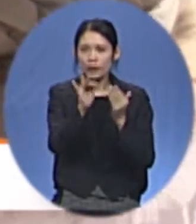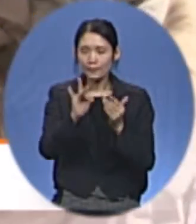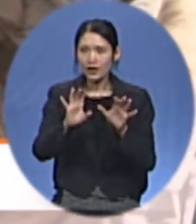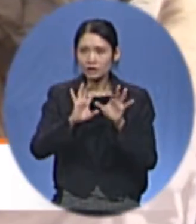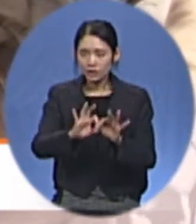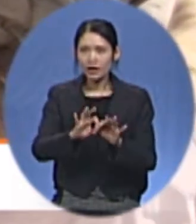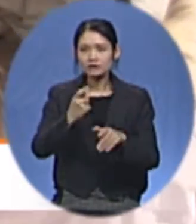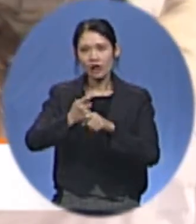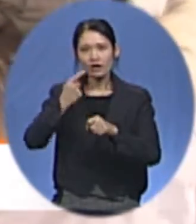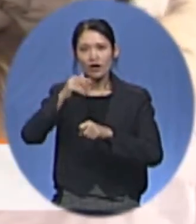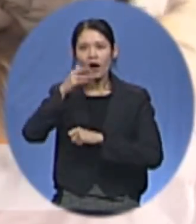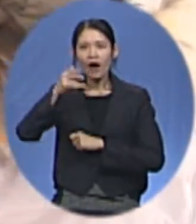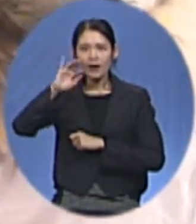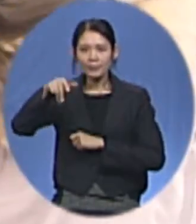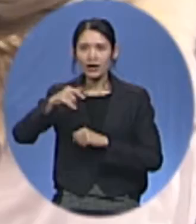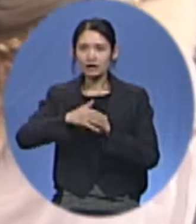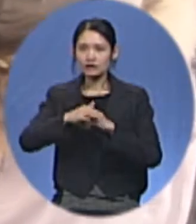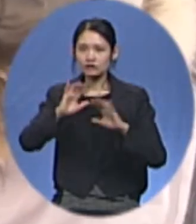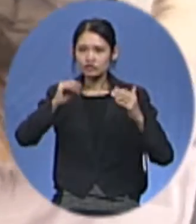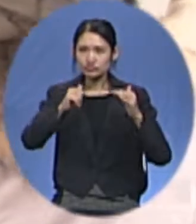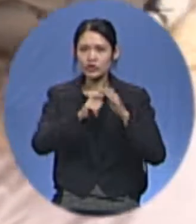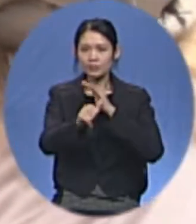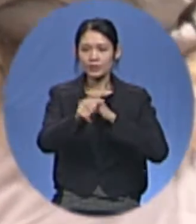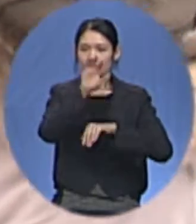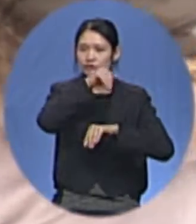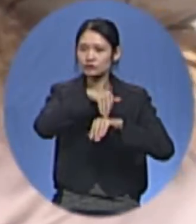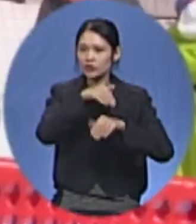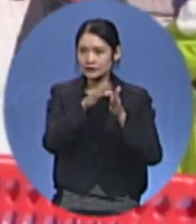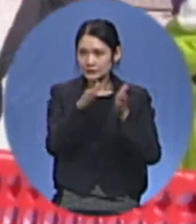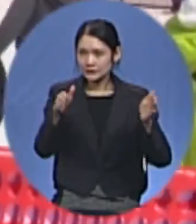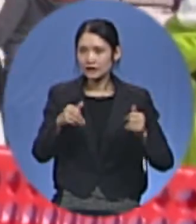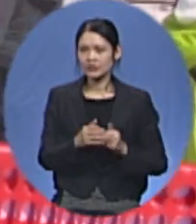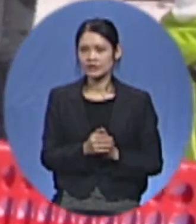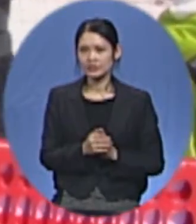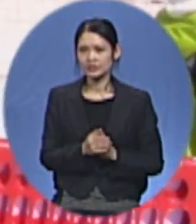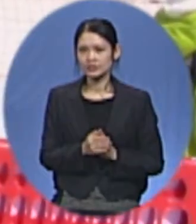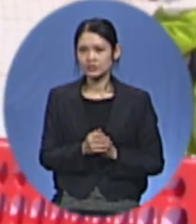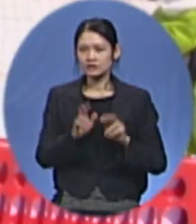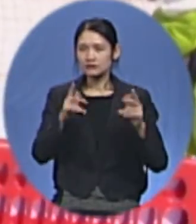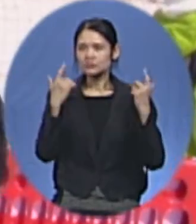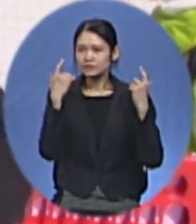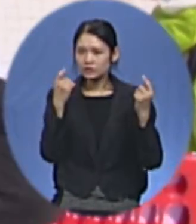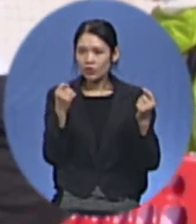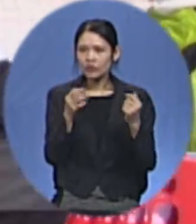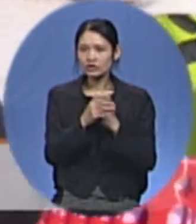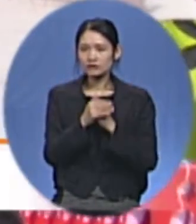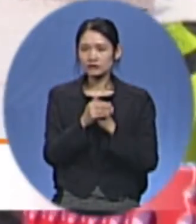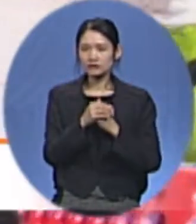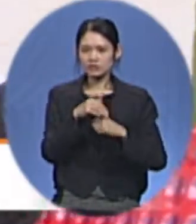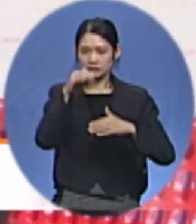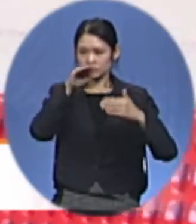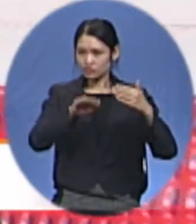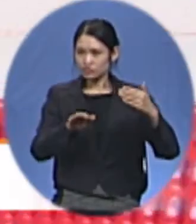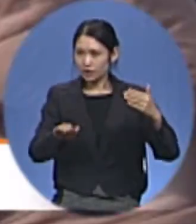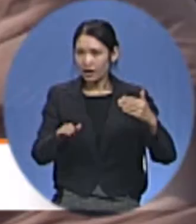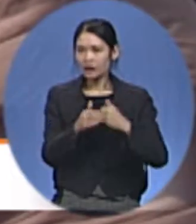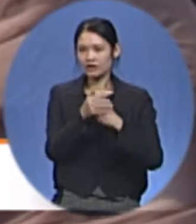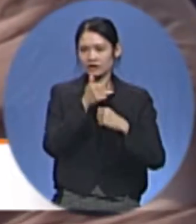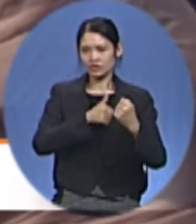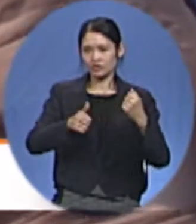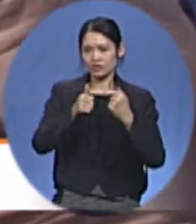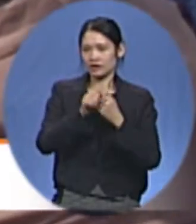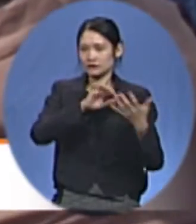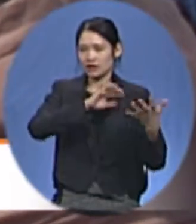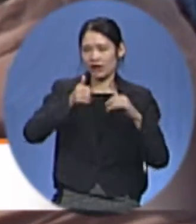지난해 하반기 꾸려진 스노보드 국가대표팀에서 훈련하고 있습니다. 아직은 중하위권 실력이지만 세계적 선수들과